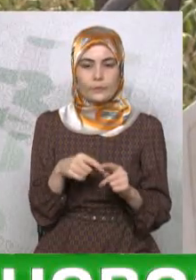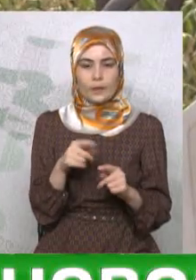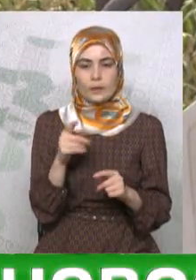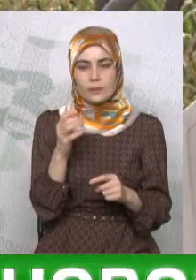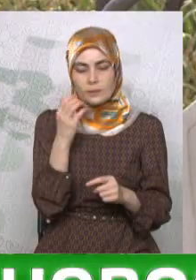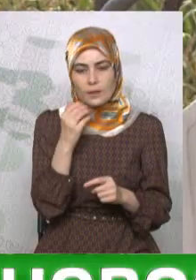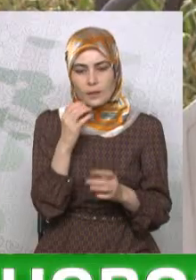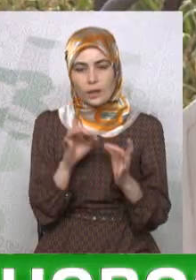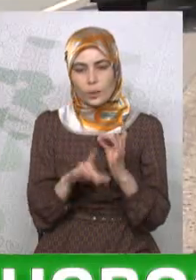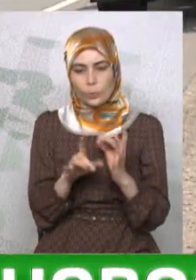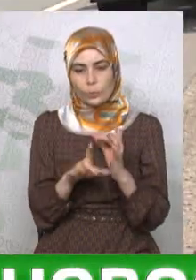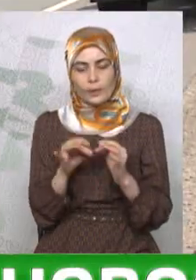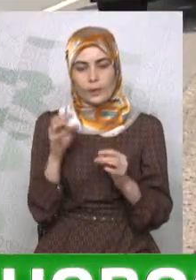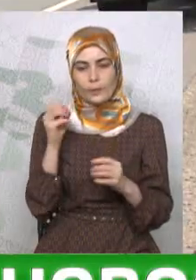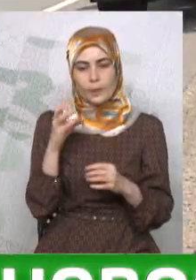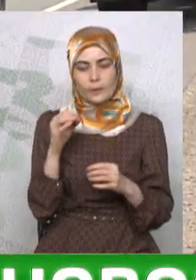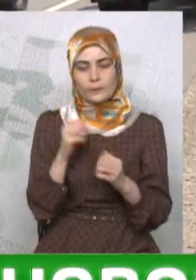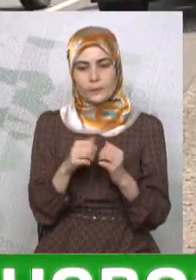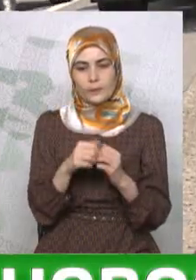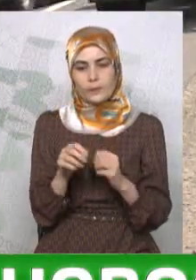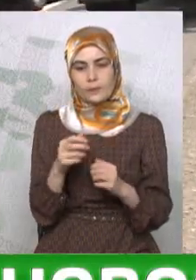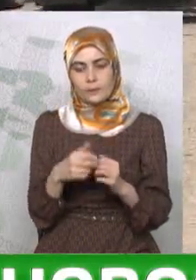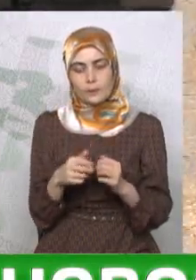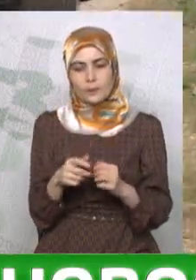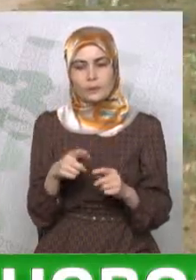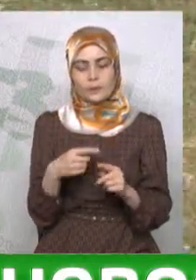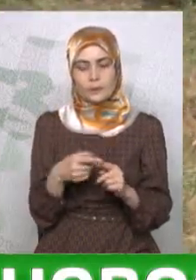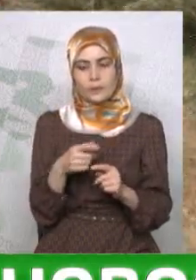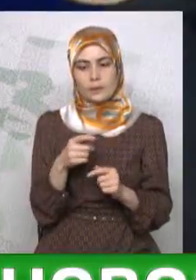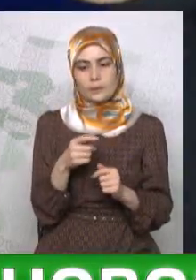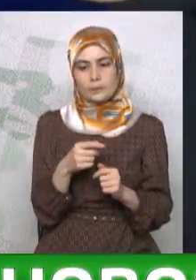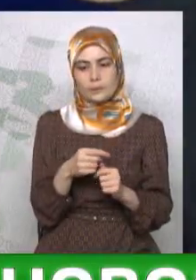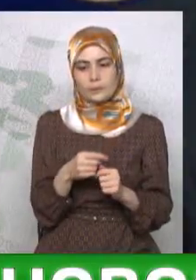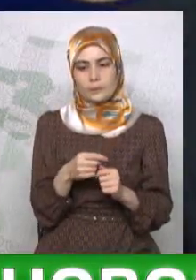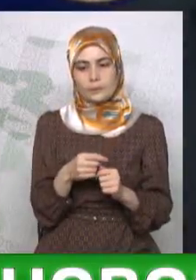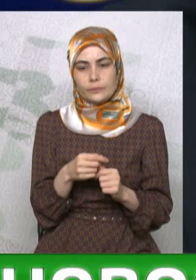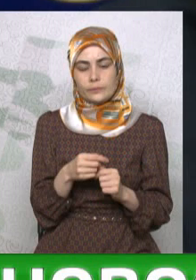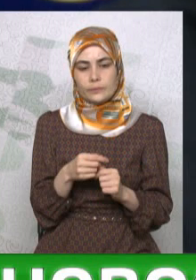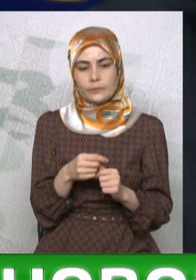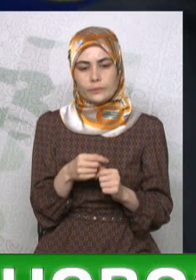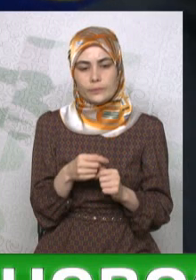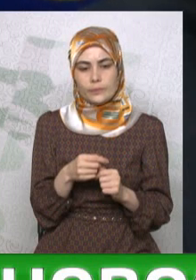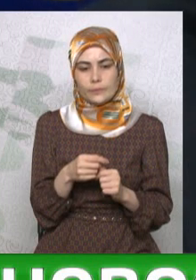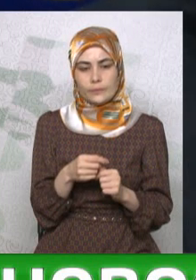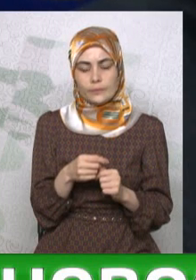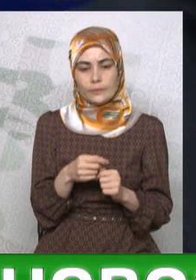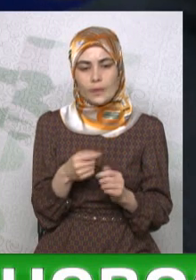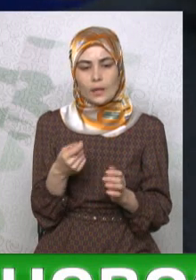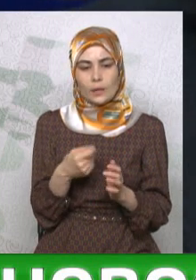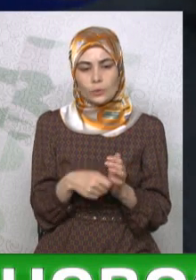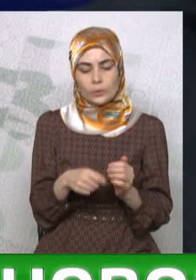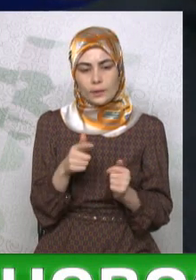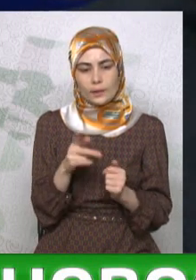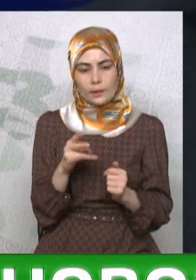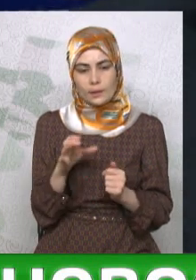перебои в электроснабжении, отметил министр энергетики из ЖКХ региона. В полчаса утра отключилась ГНС.